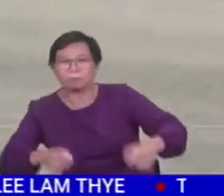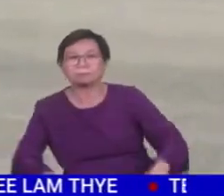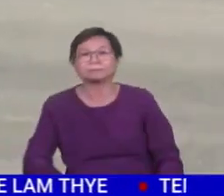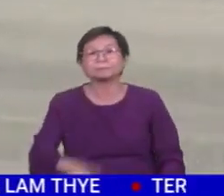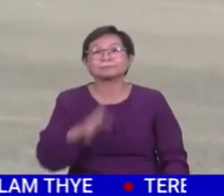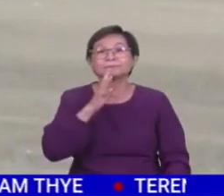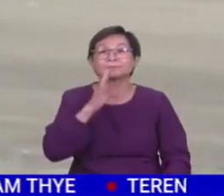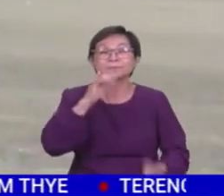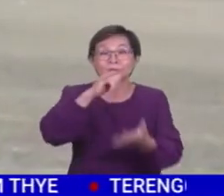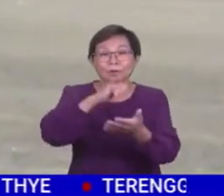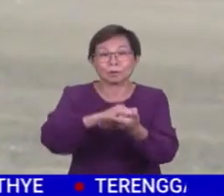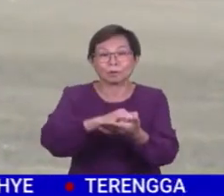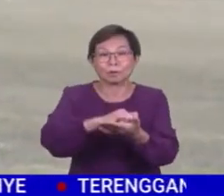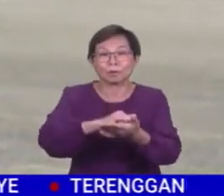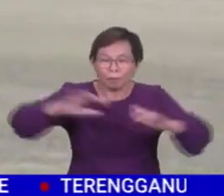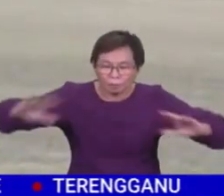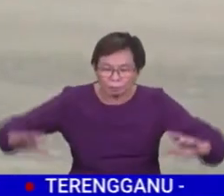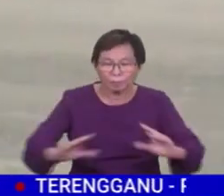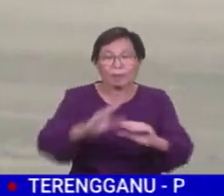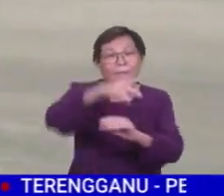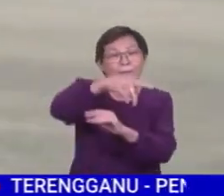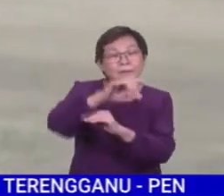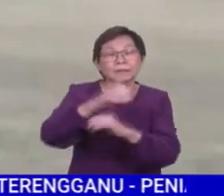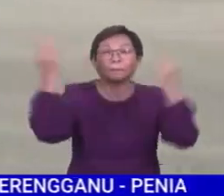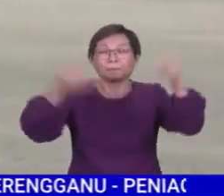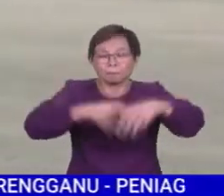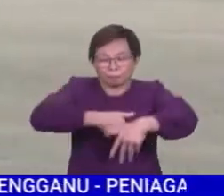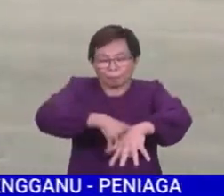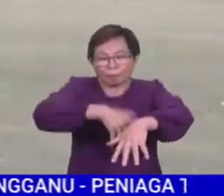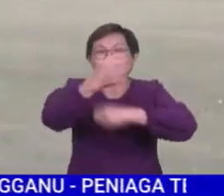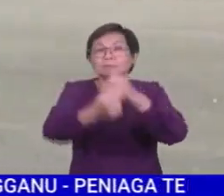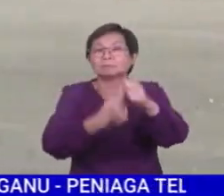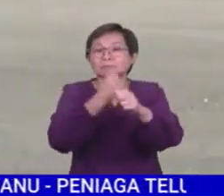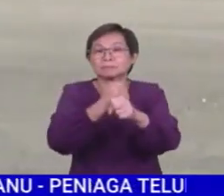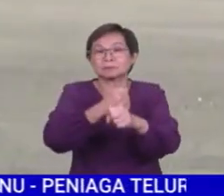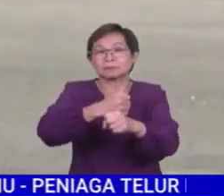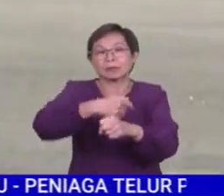Beliau berkata demikian pada sidang media Majlis Pembarisan